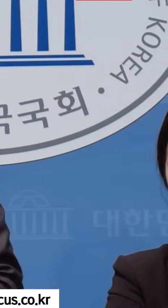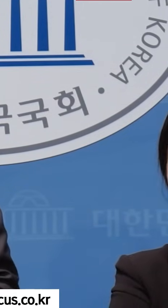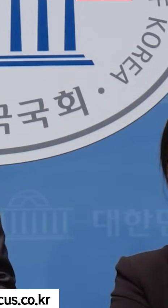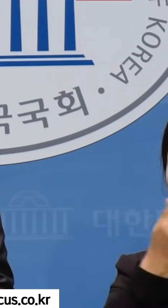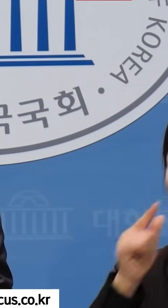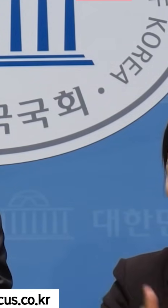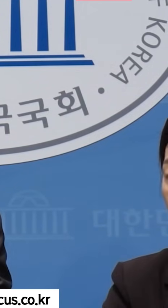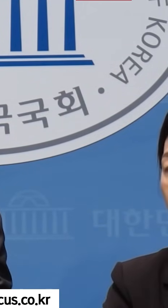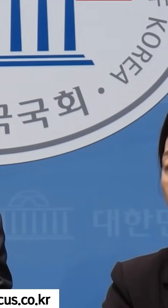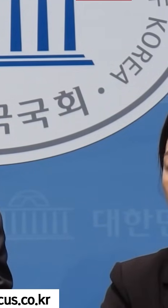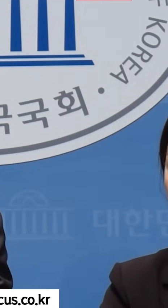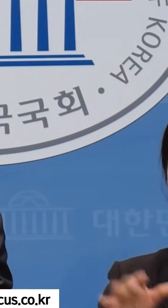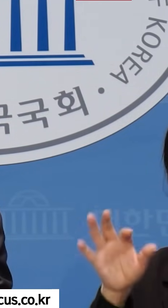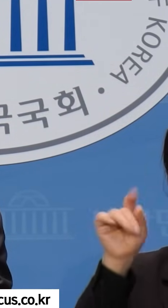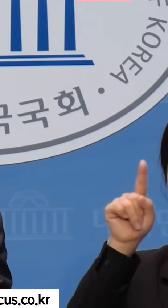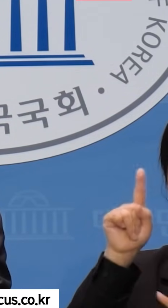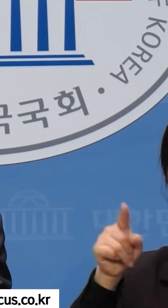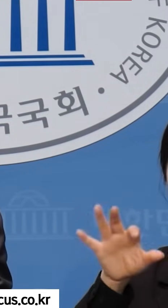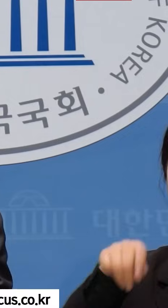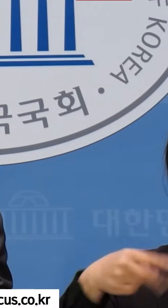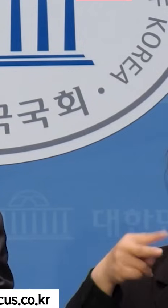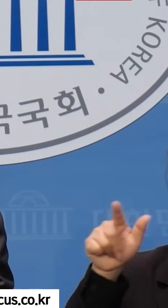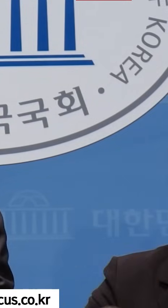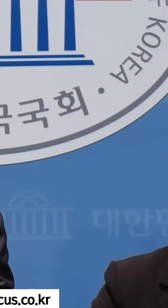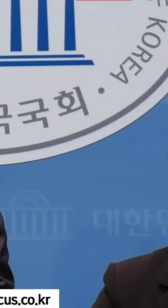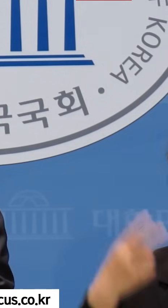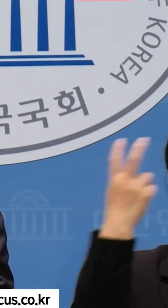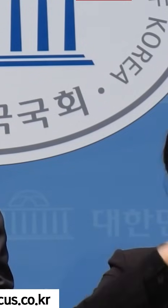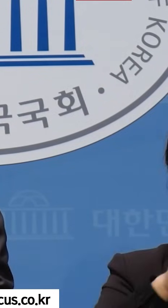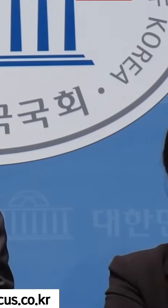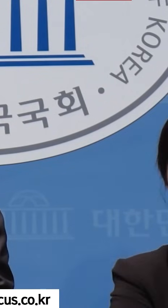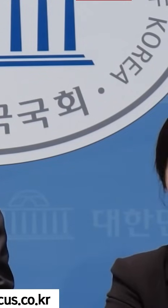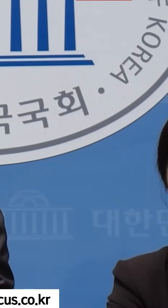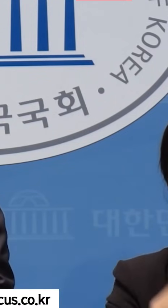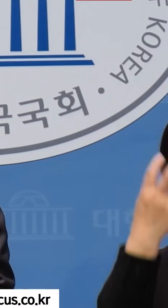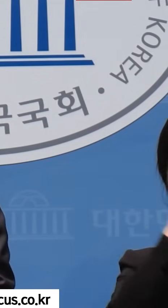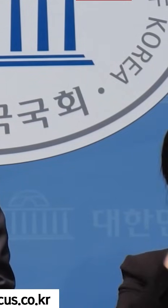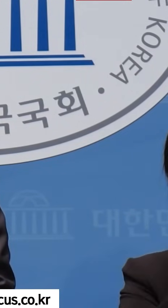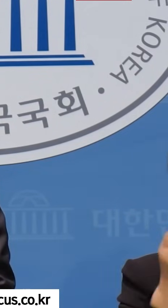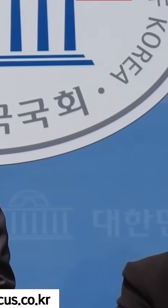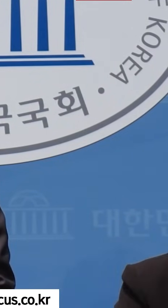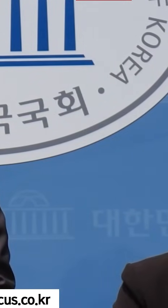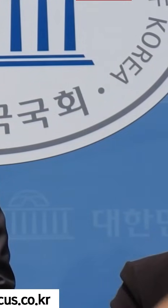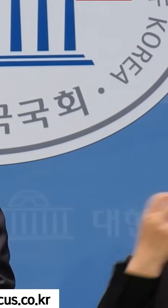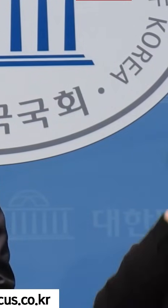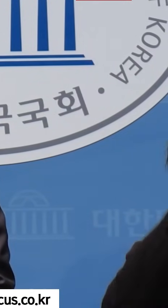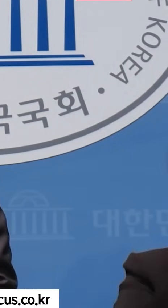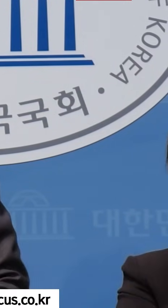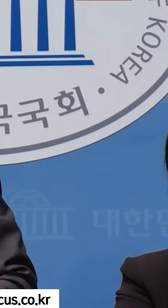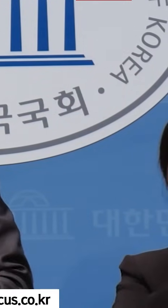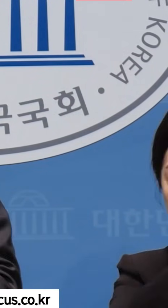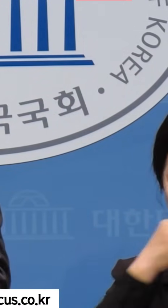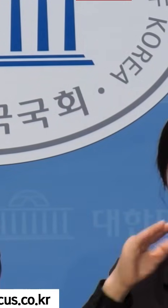한동훈, 이원석 등 특검과 특검 이후에 검찰이